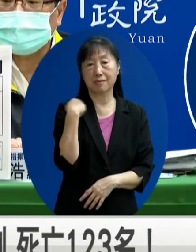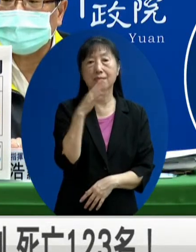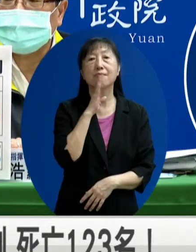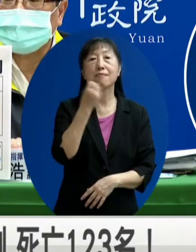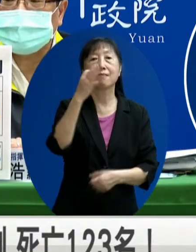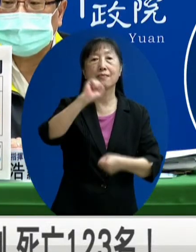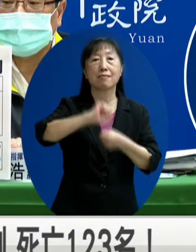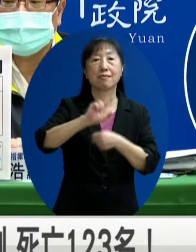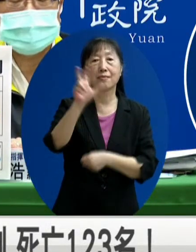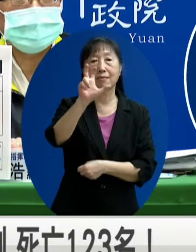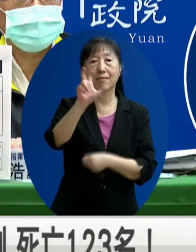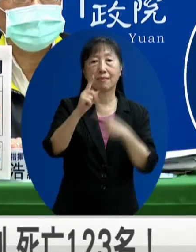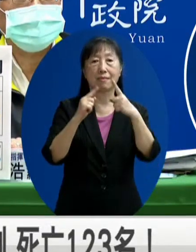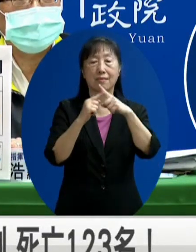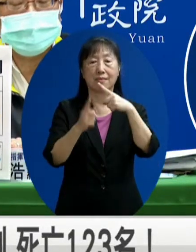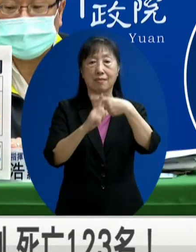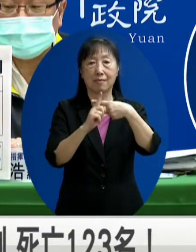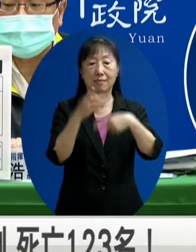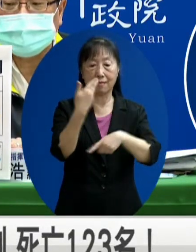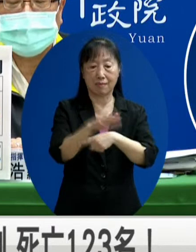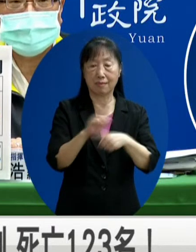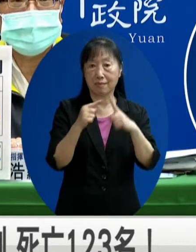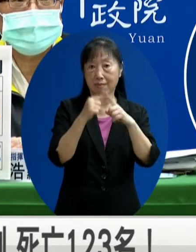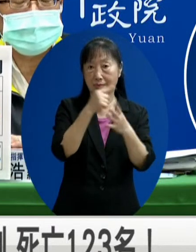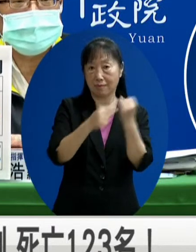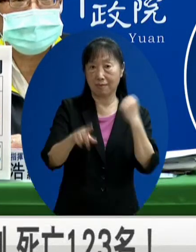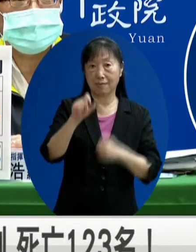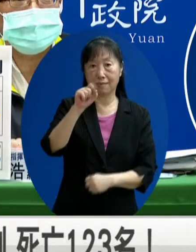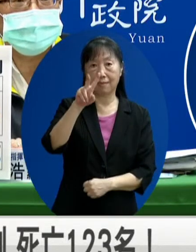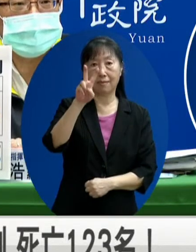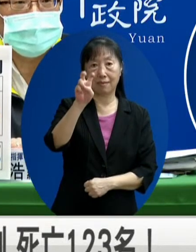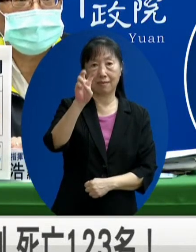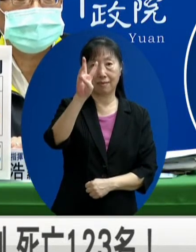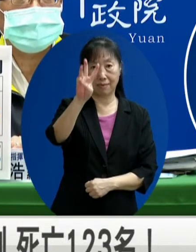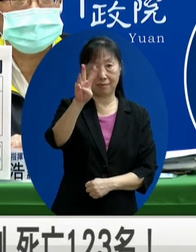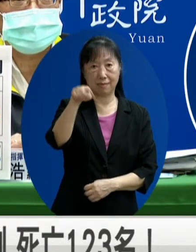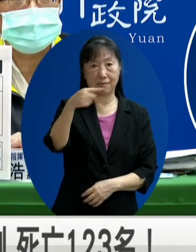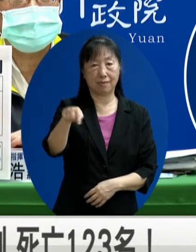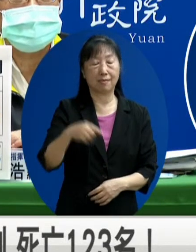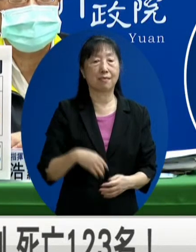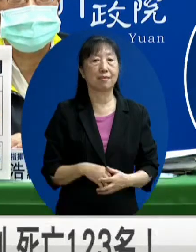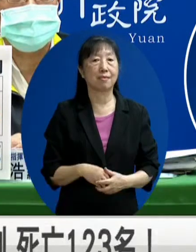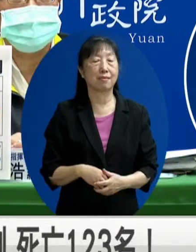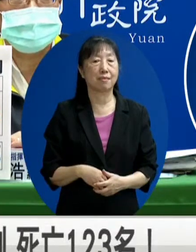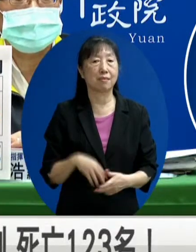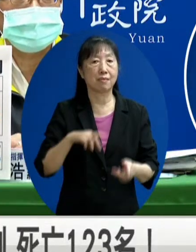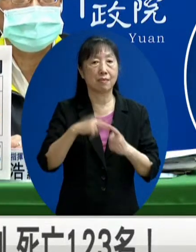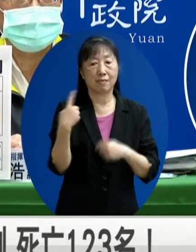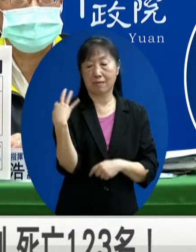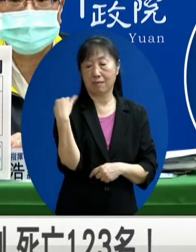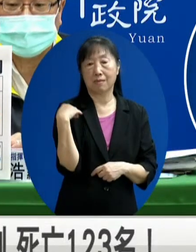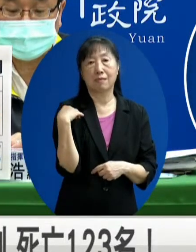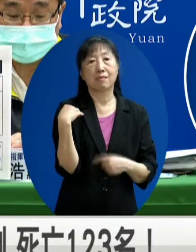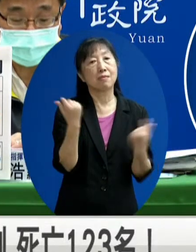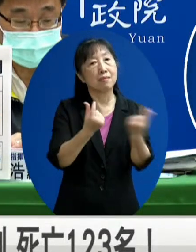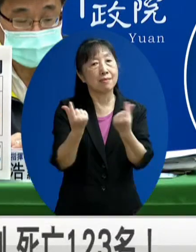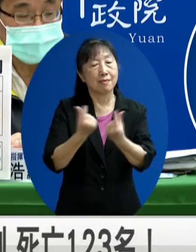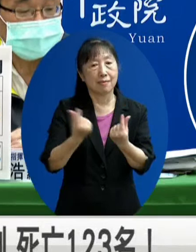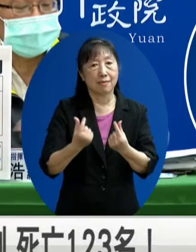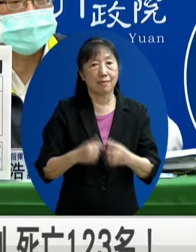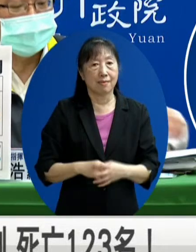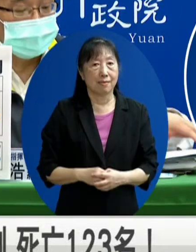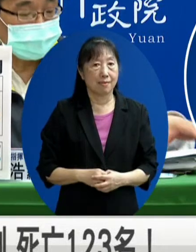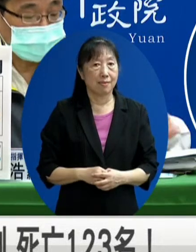新增的70位，那死亡的病例有123位，看这几天数目是看起来是都差不